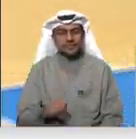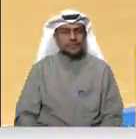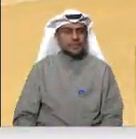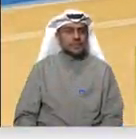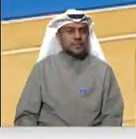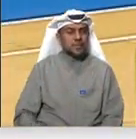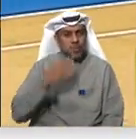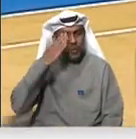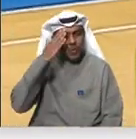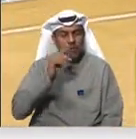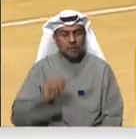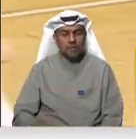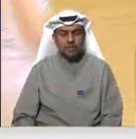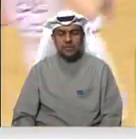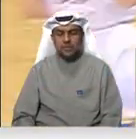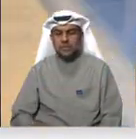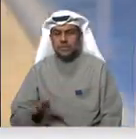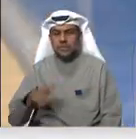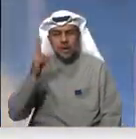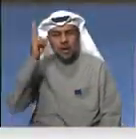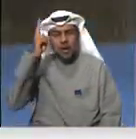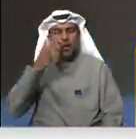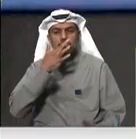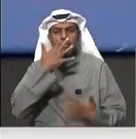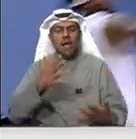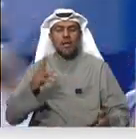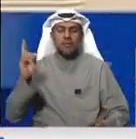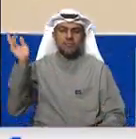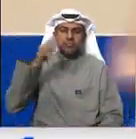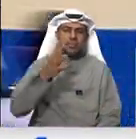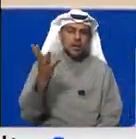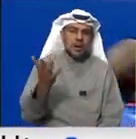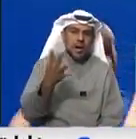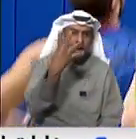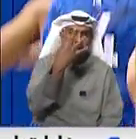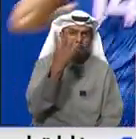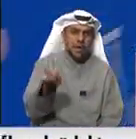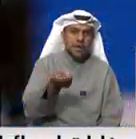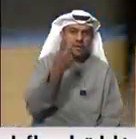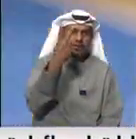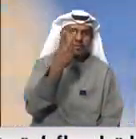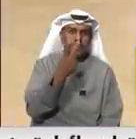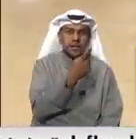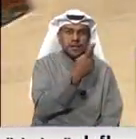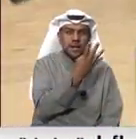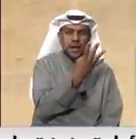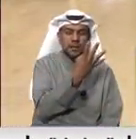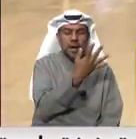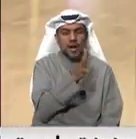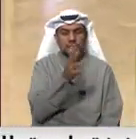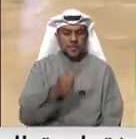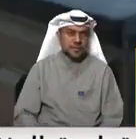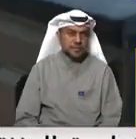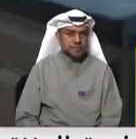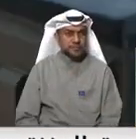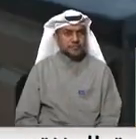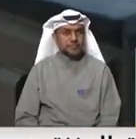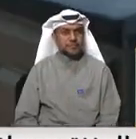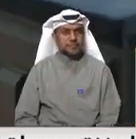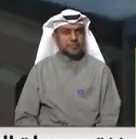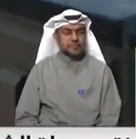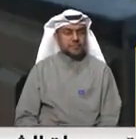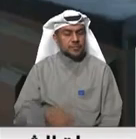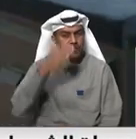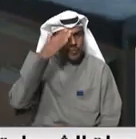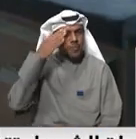انتصارا سهلا وبنتي 74 مقابل 4 كانوا يانا عناصر اللي هم المحترفين كانوا